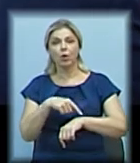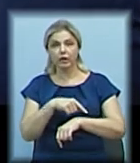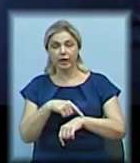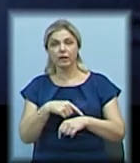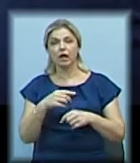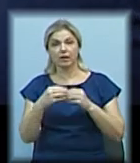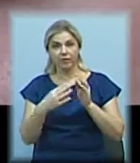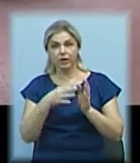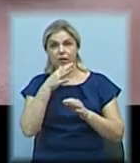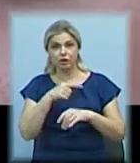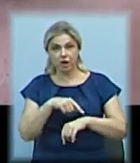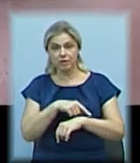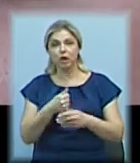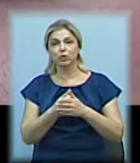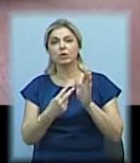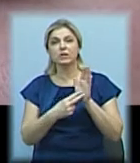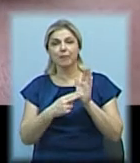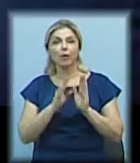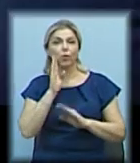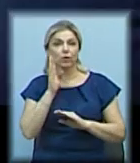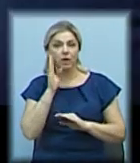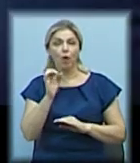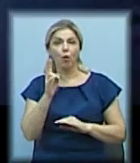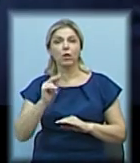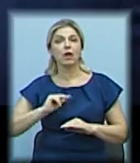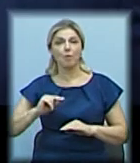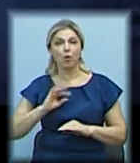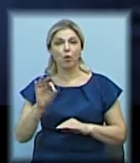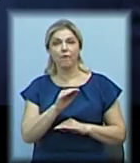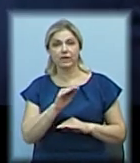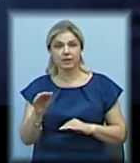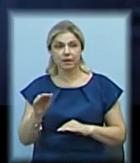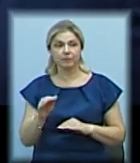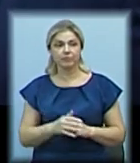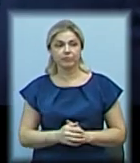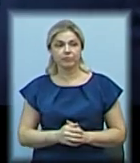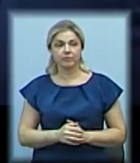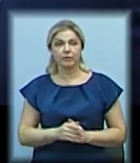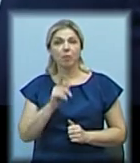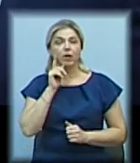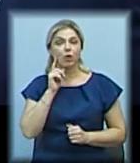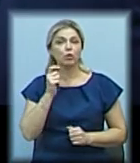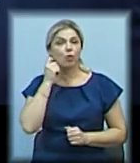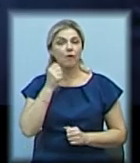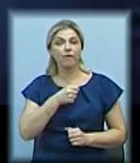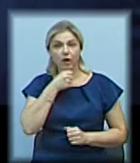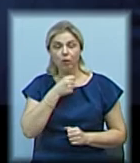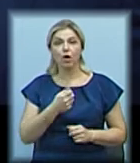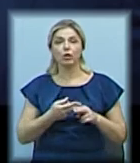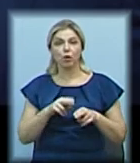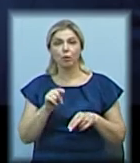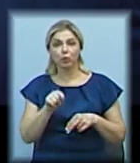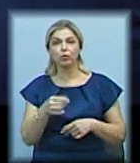з 19 години до 7 години ранку. Він працює, особа працює офіційно молодого віку, тому суд